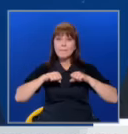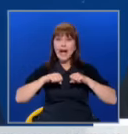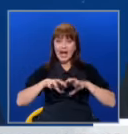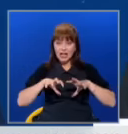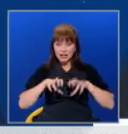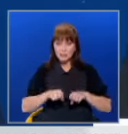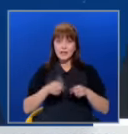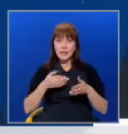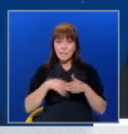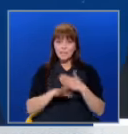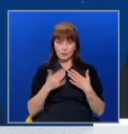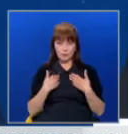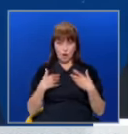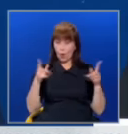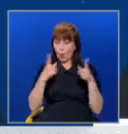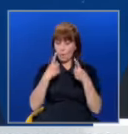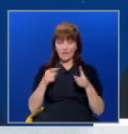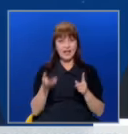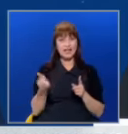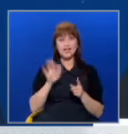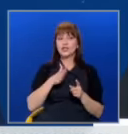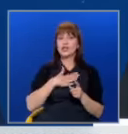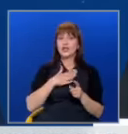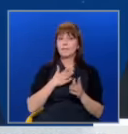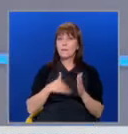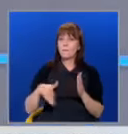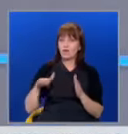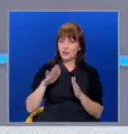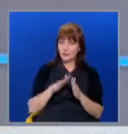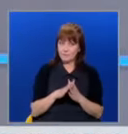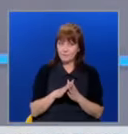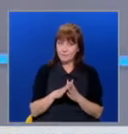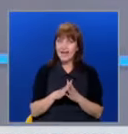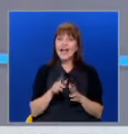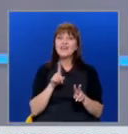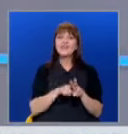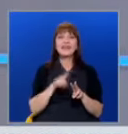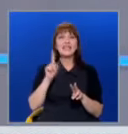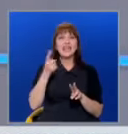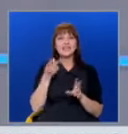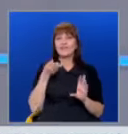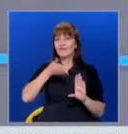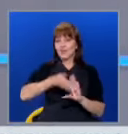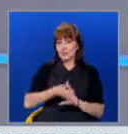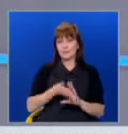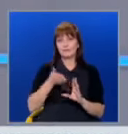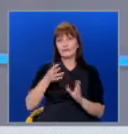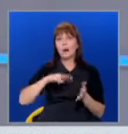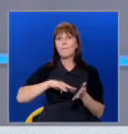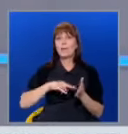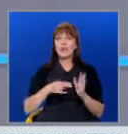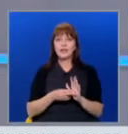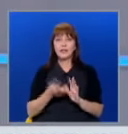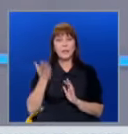управление на София такива ще има много, много повече. Иван Гешев влиза в политиката. Бившият